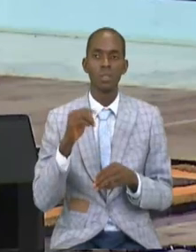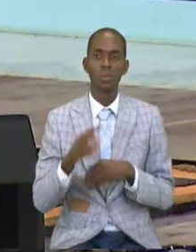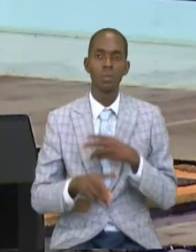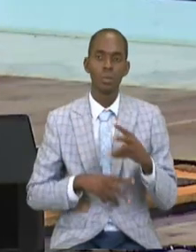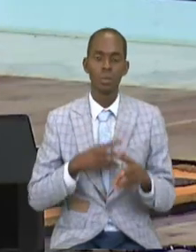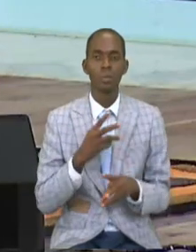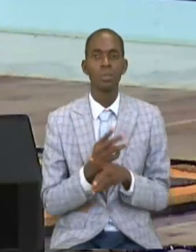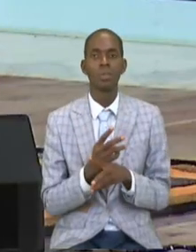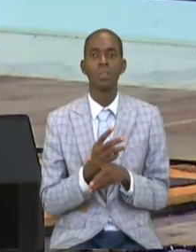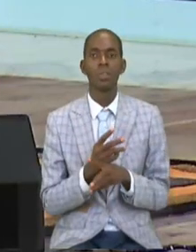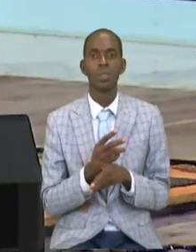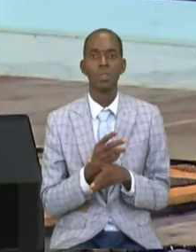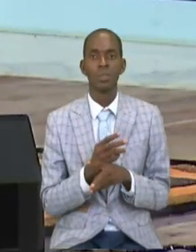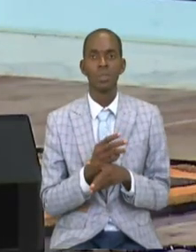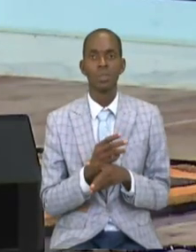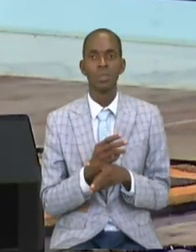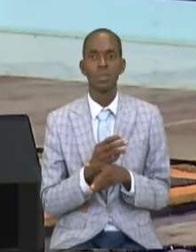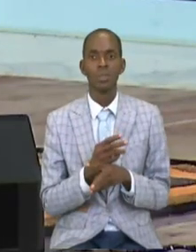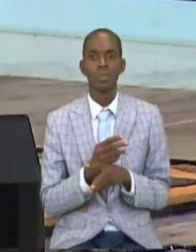L'esprit dans le monde.